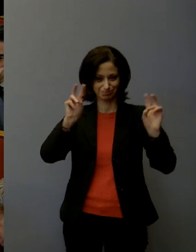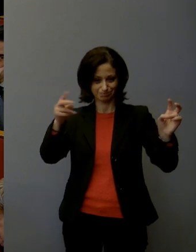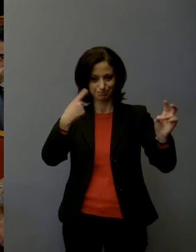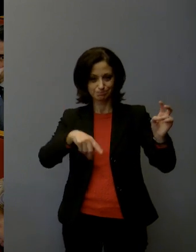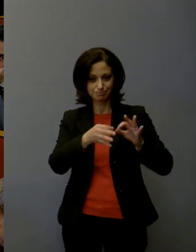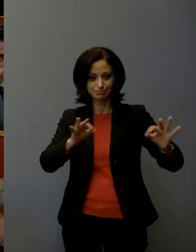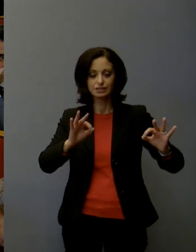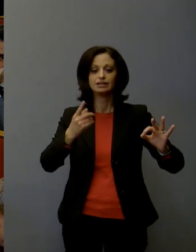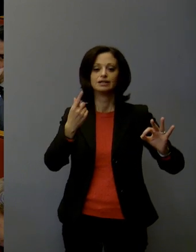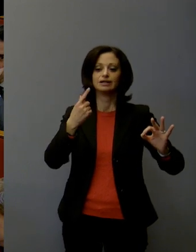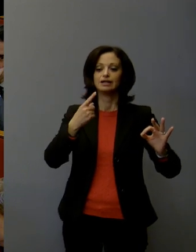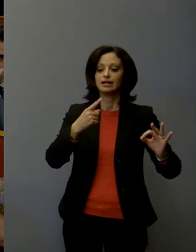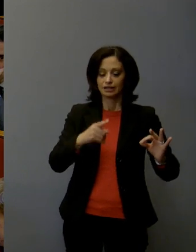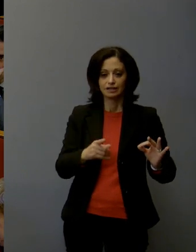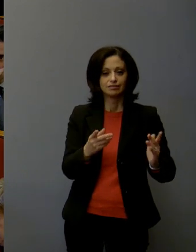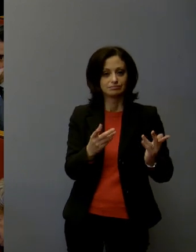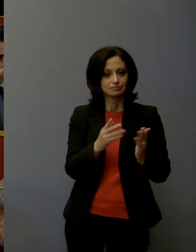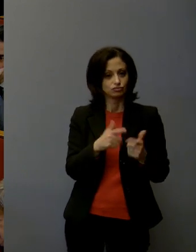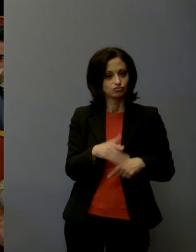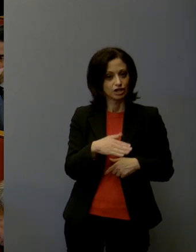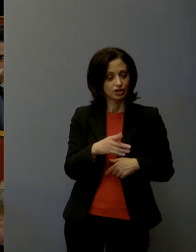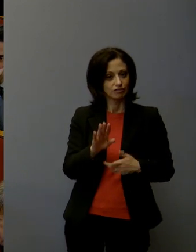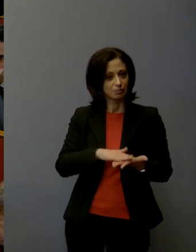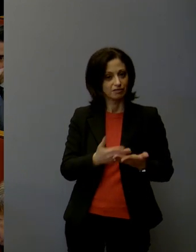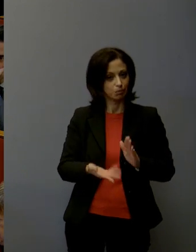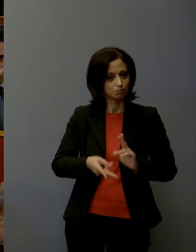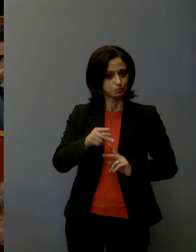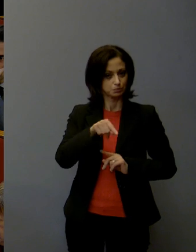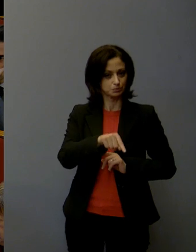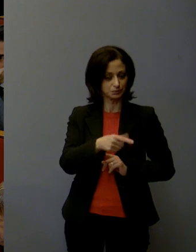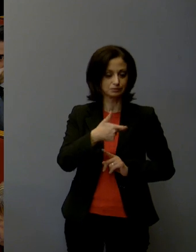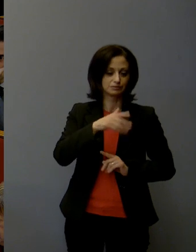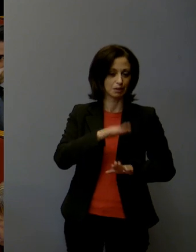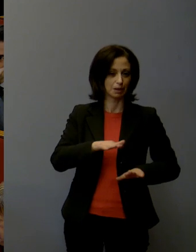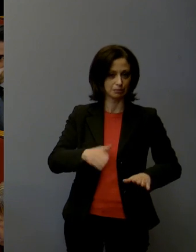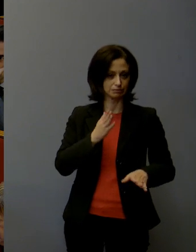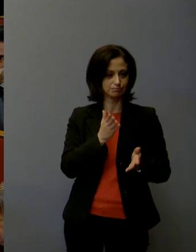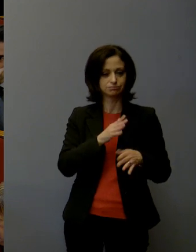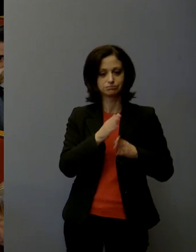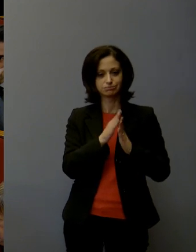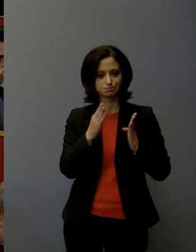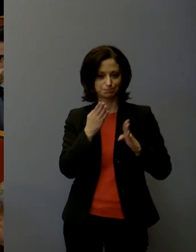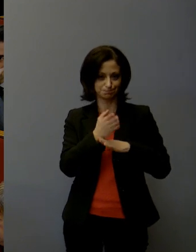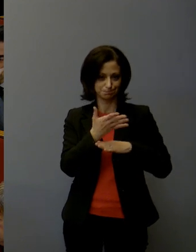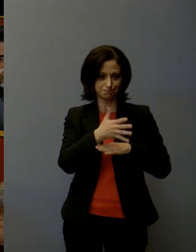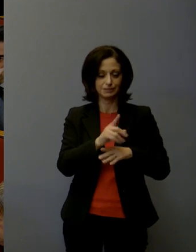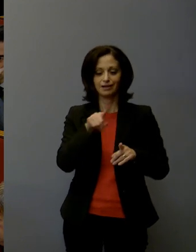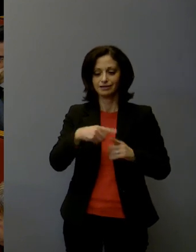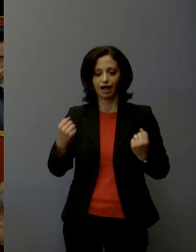D'altronde italiane Però chiaramente questo per supportare ancor più questo tipo di azione c'è